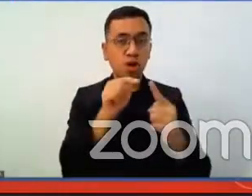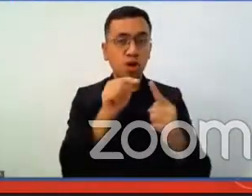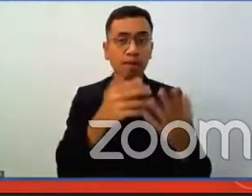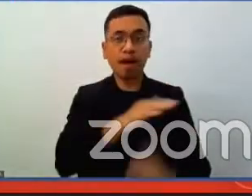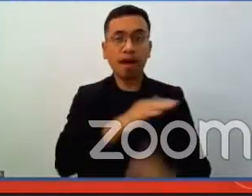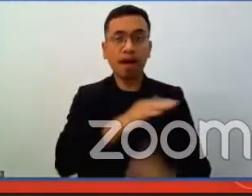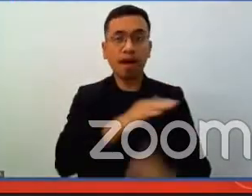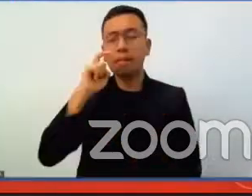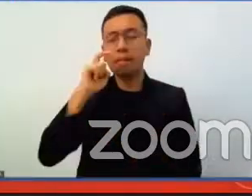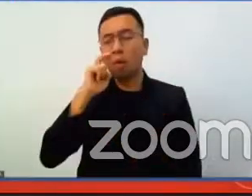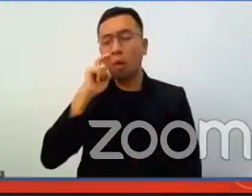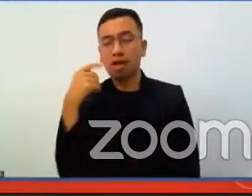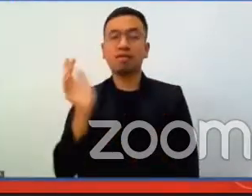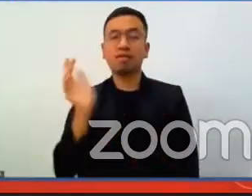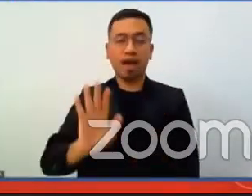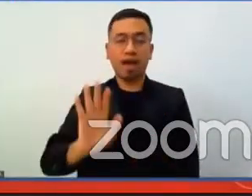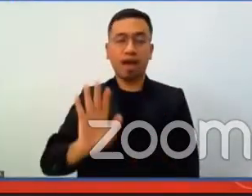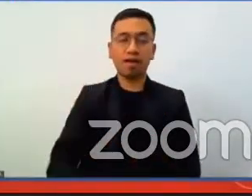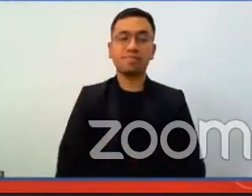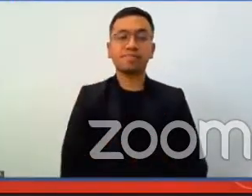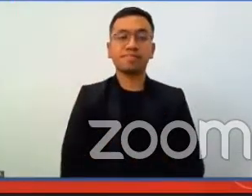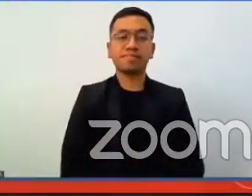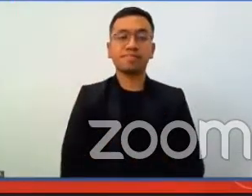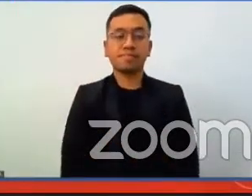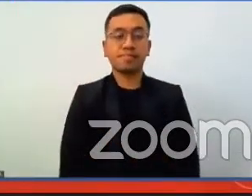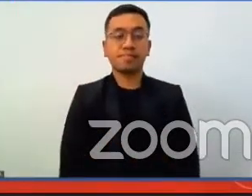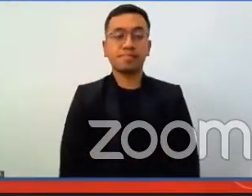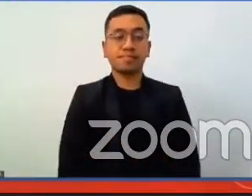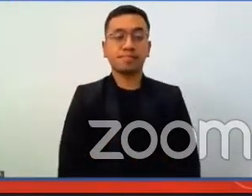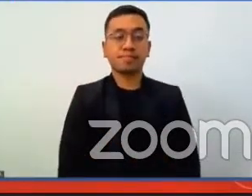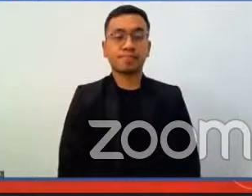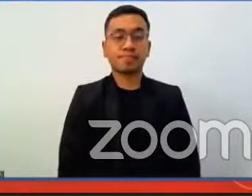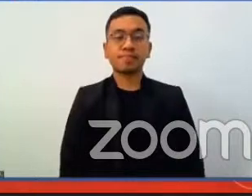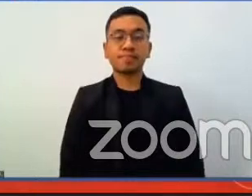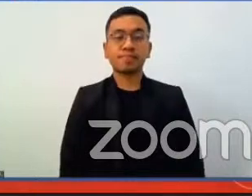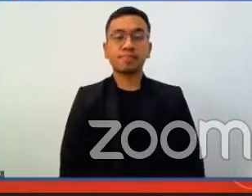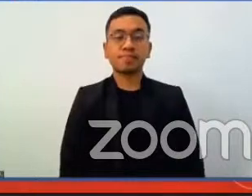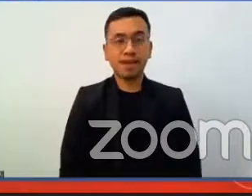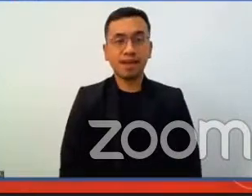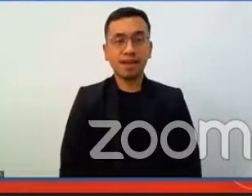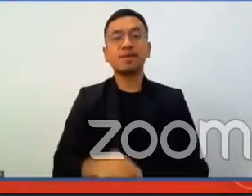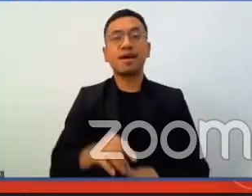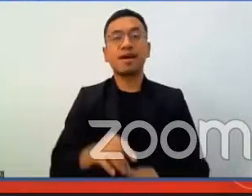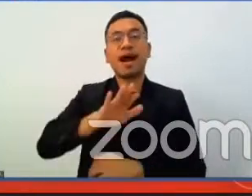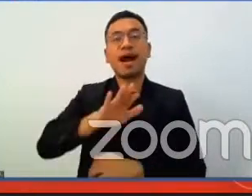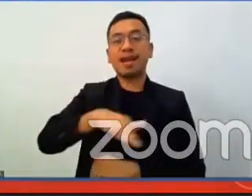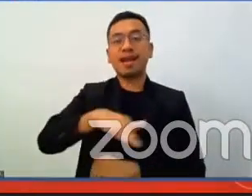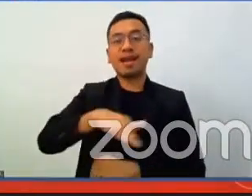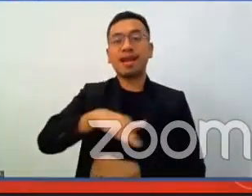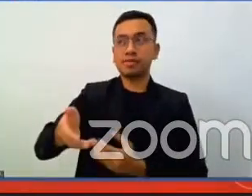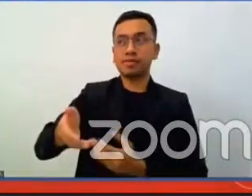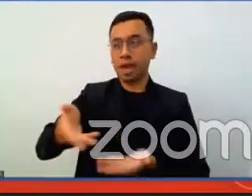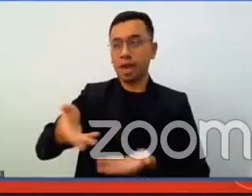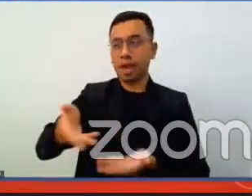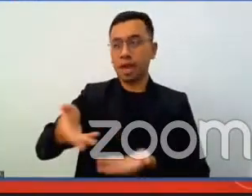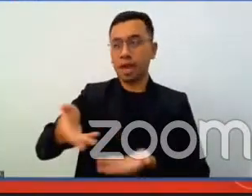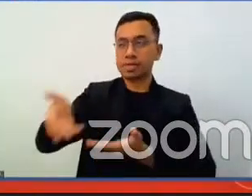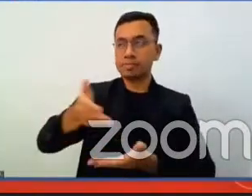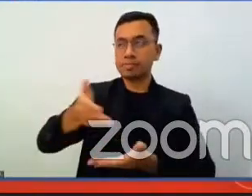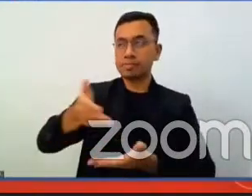bisa memastikan bahwa mereka itu berinteraksi dengan baik dengan kita dan juga memahami